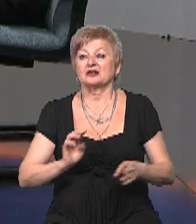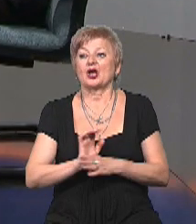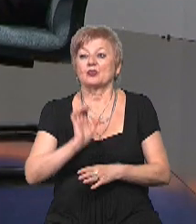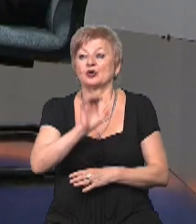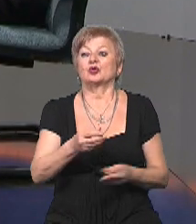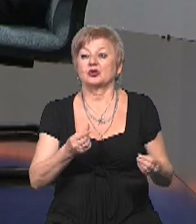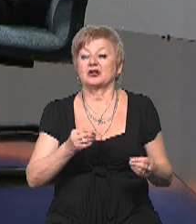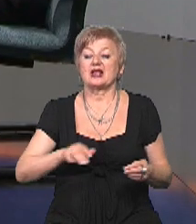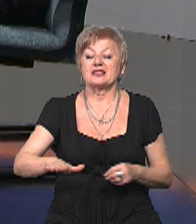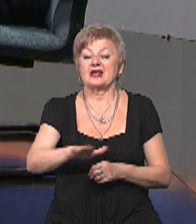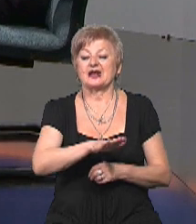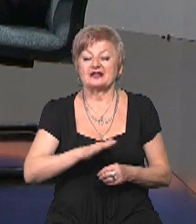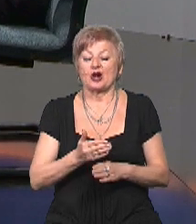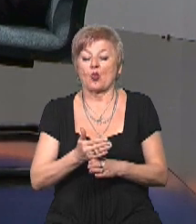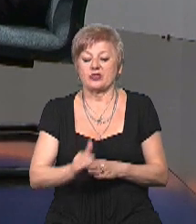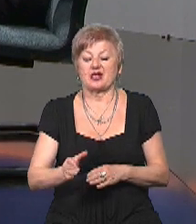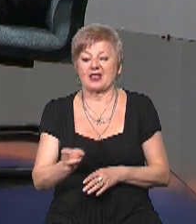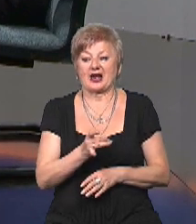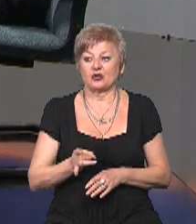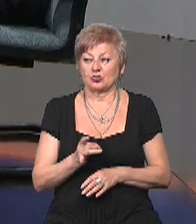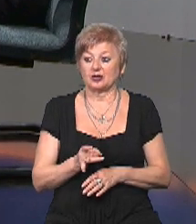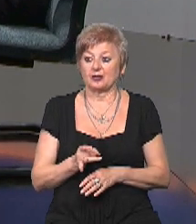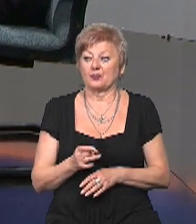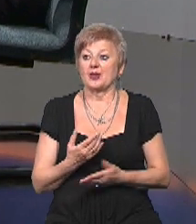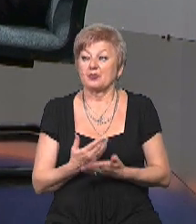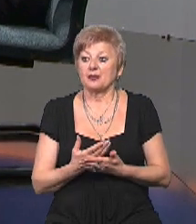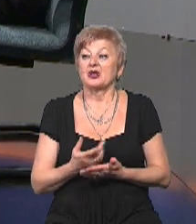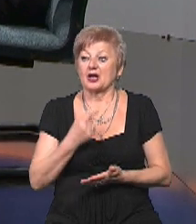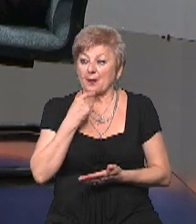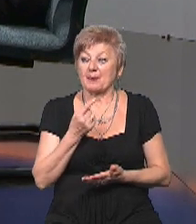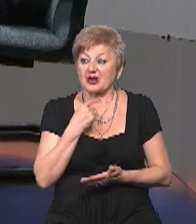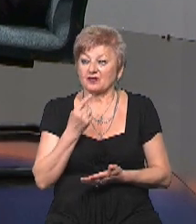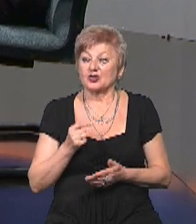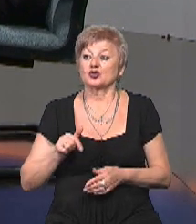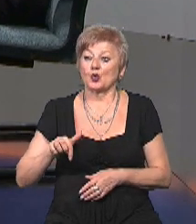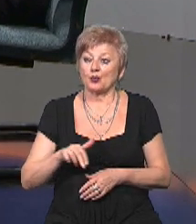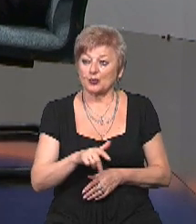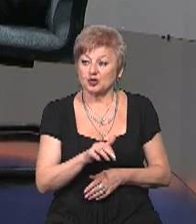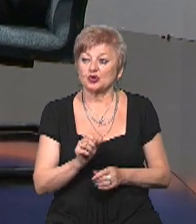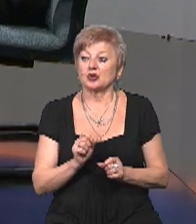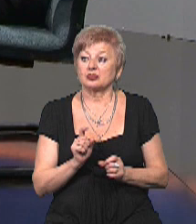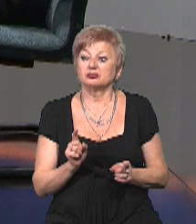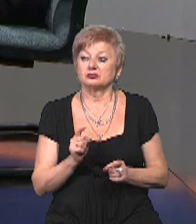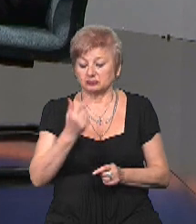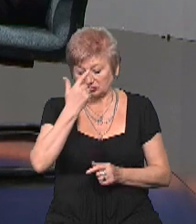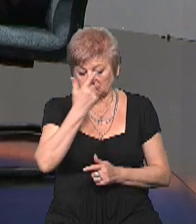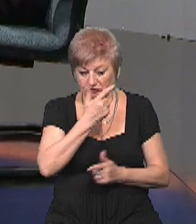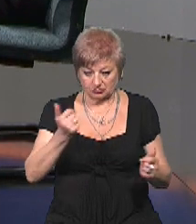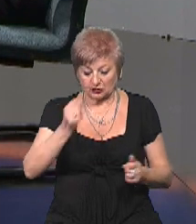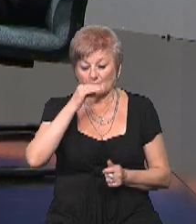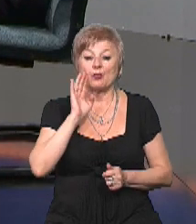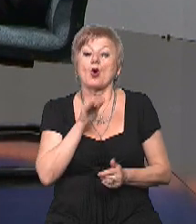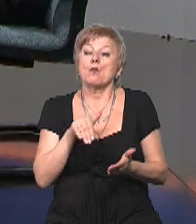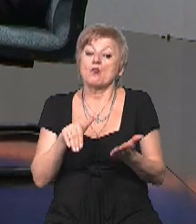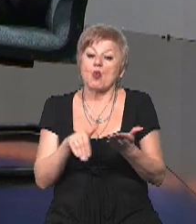кошти у територіальні відділи по районах. Так. Як бабуся першокласника, який теж пішов, я закликаю всіх батьків